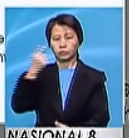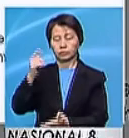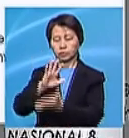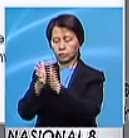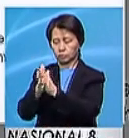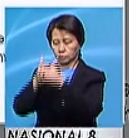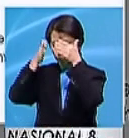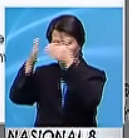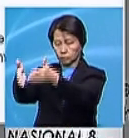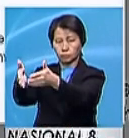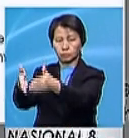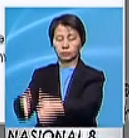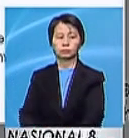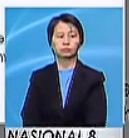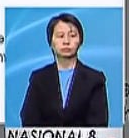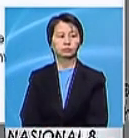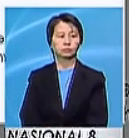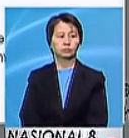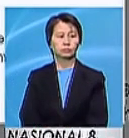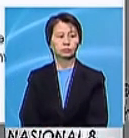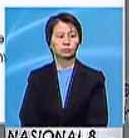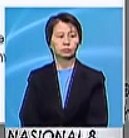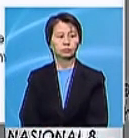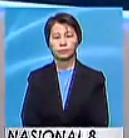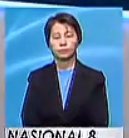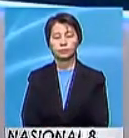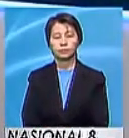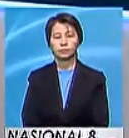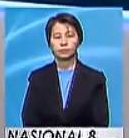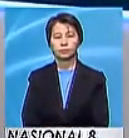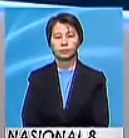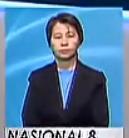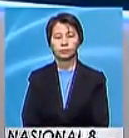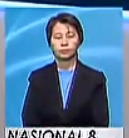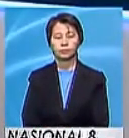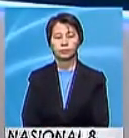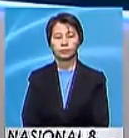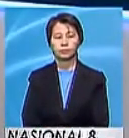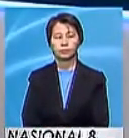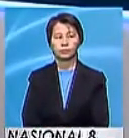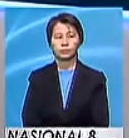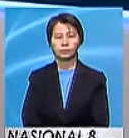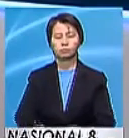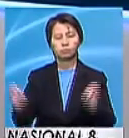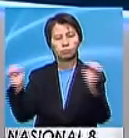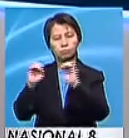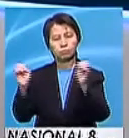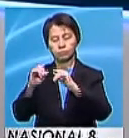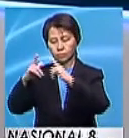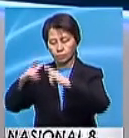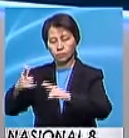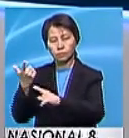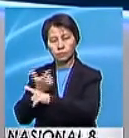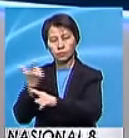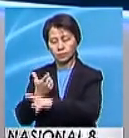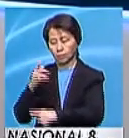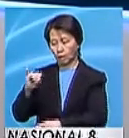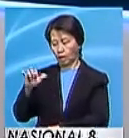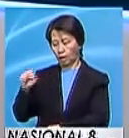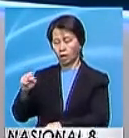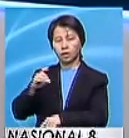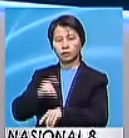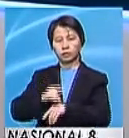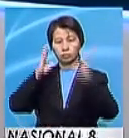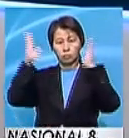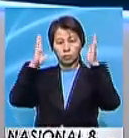menjadi keutamaan. Tidak wujud kem yang melatih militan IS di